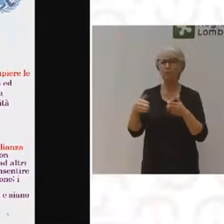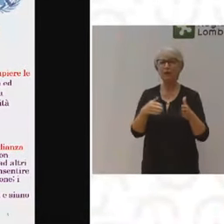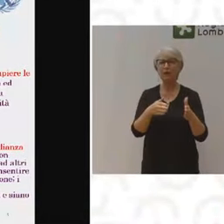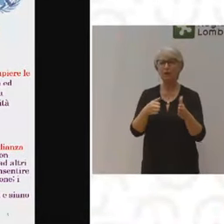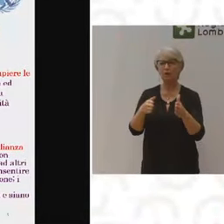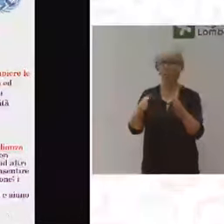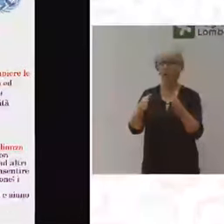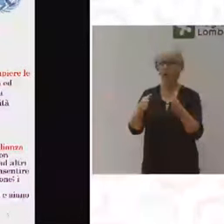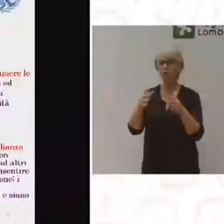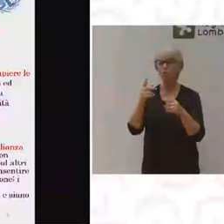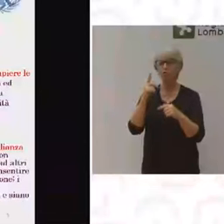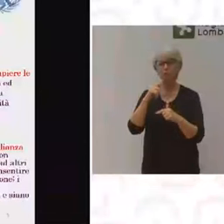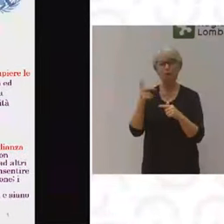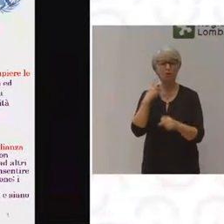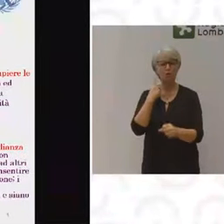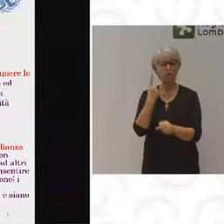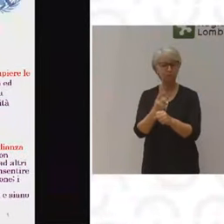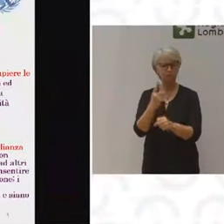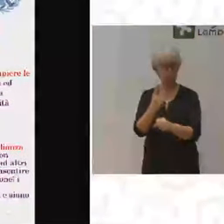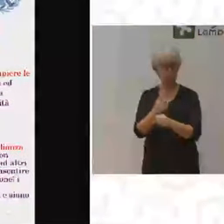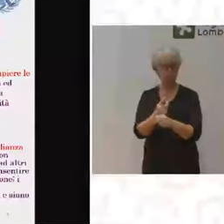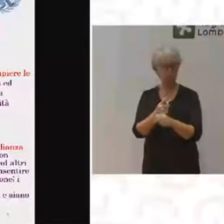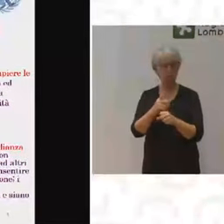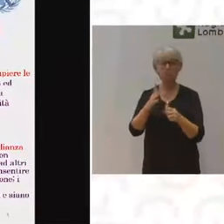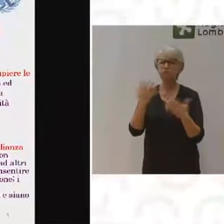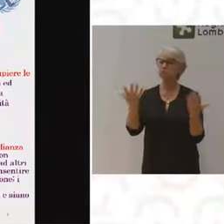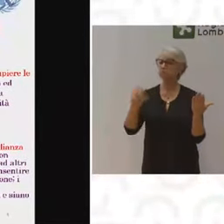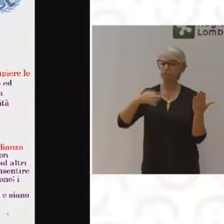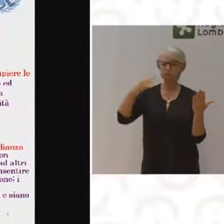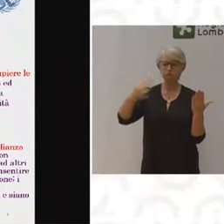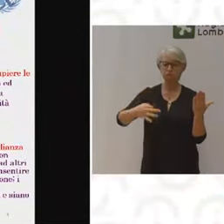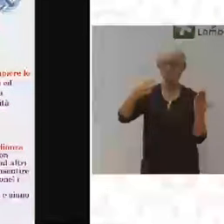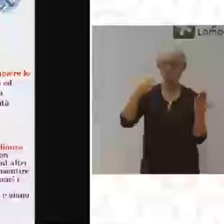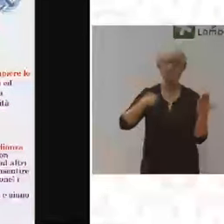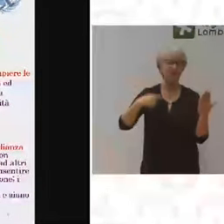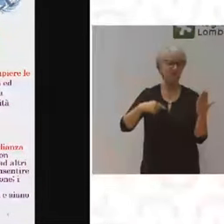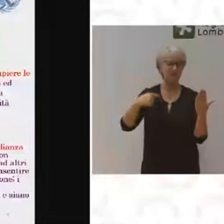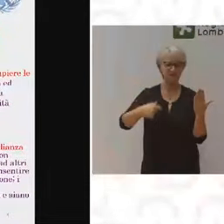corrispondente alle condizioni dei loro bisogni, nelle diverse stagioni della vita.